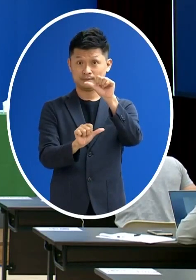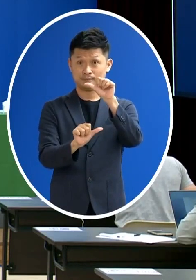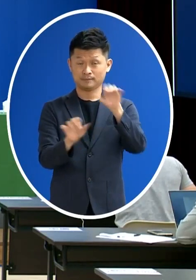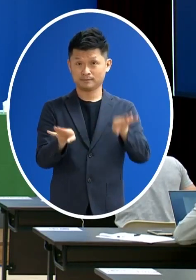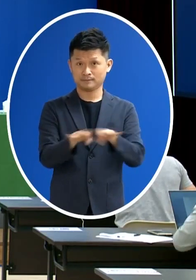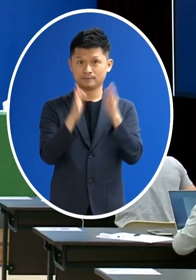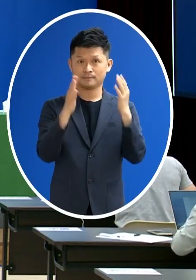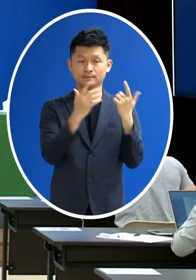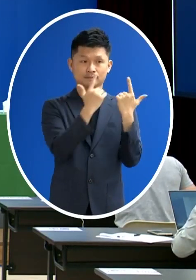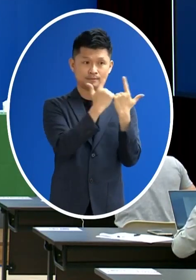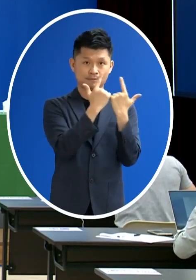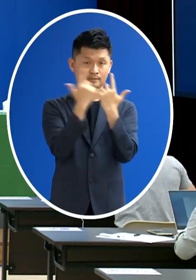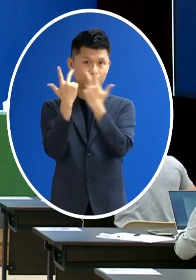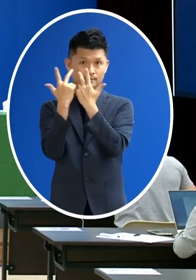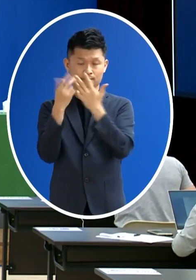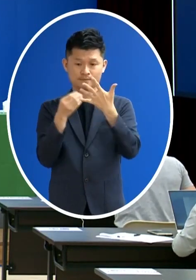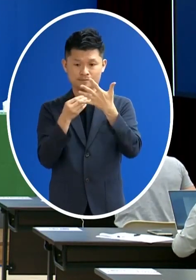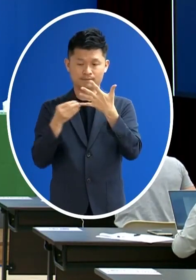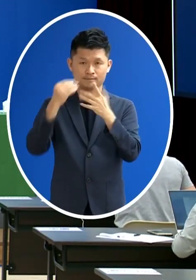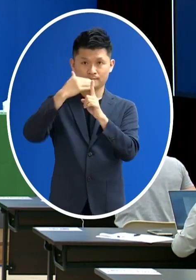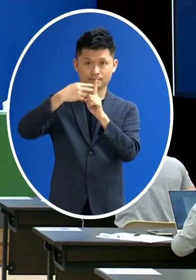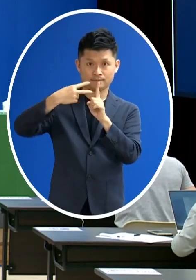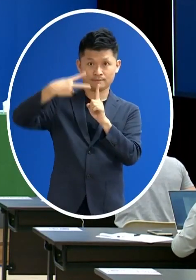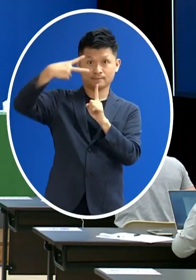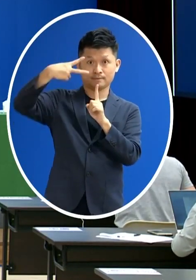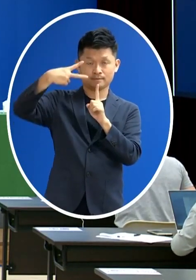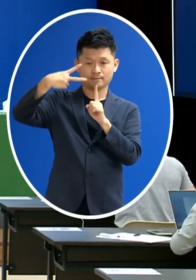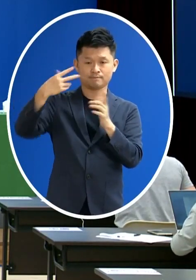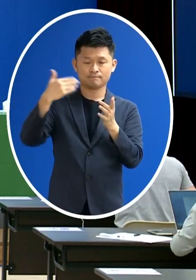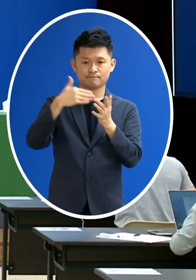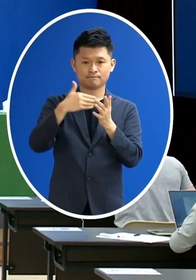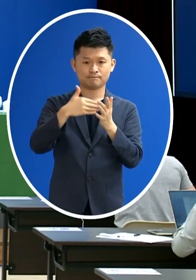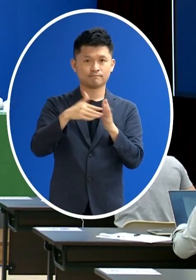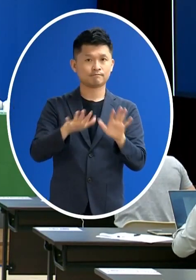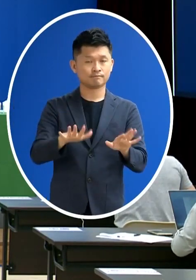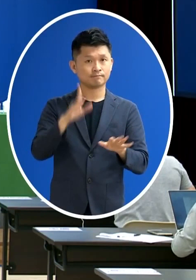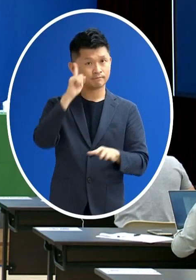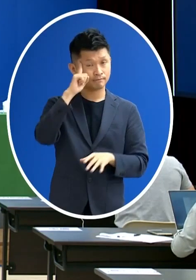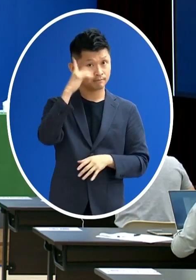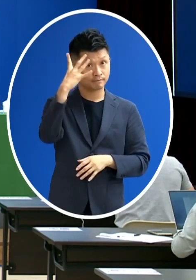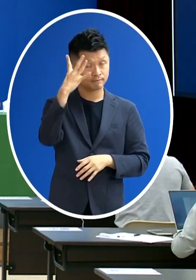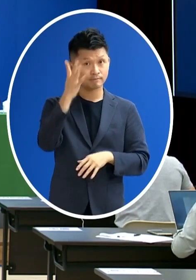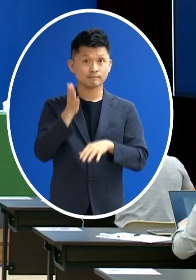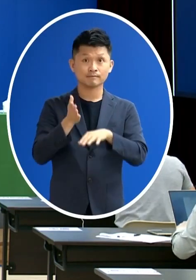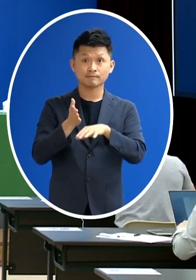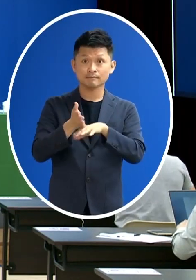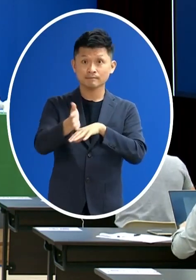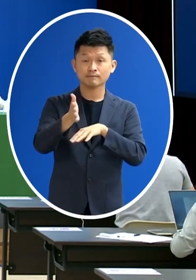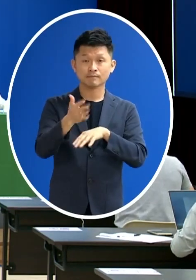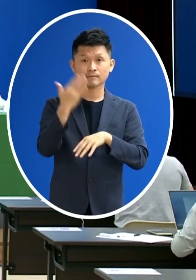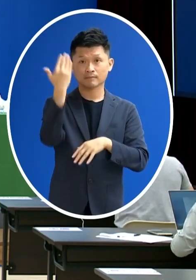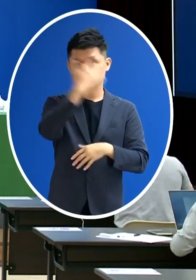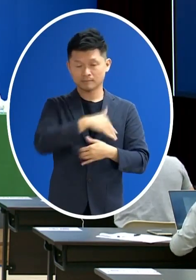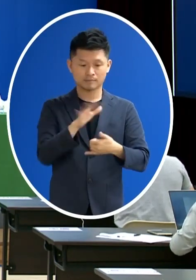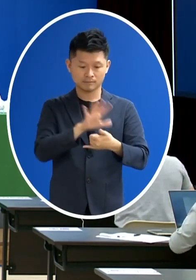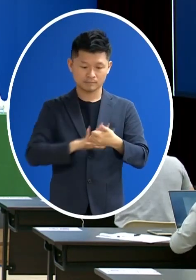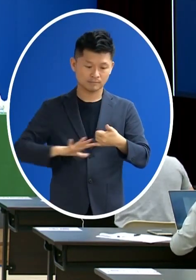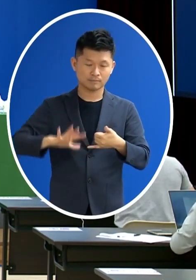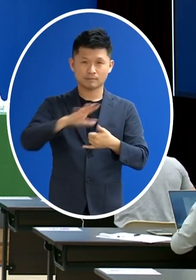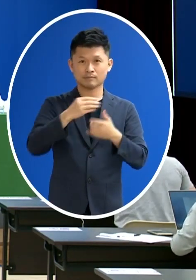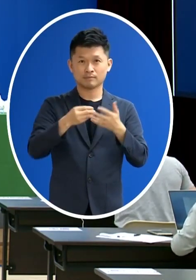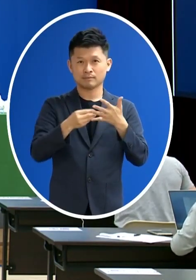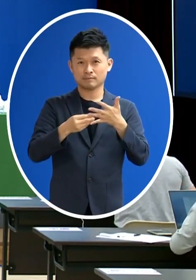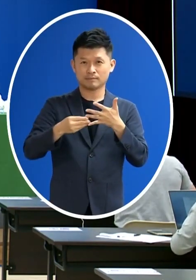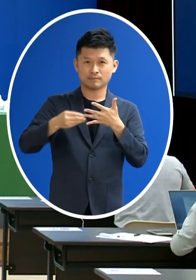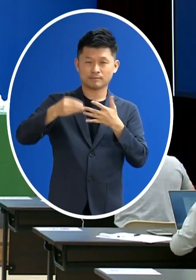双北升为第三级之后，今天只过了4天，就变成全台都升为第三级。想问一下